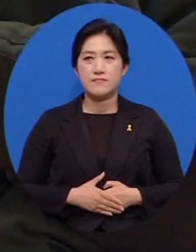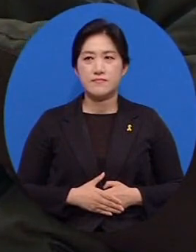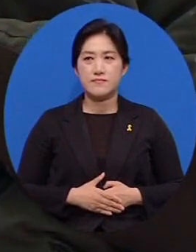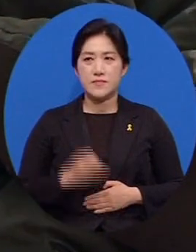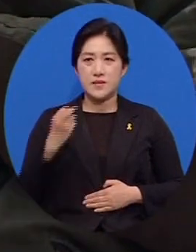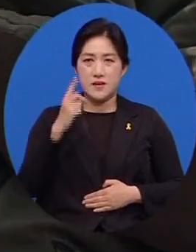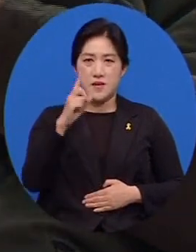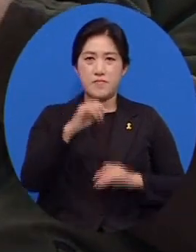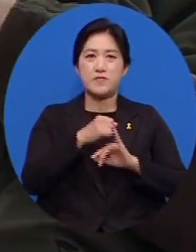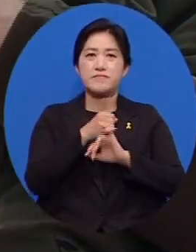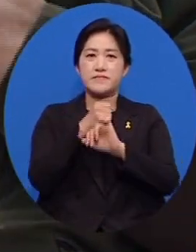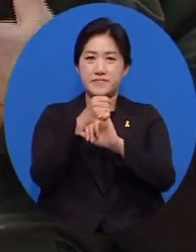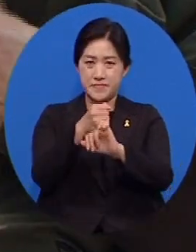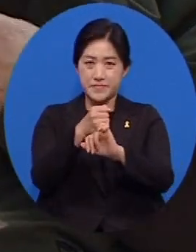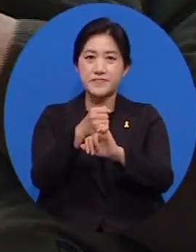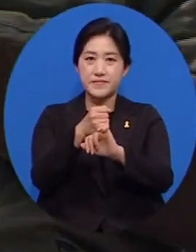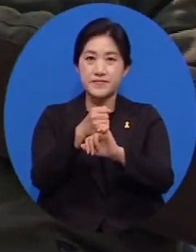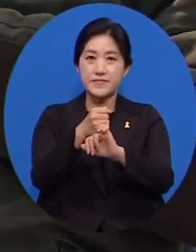다시 한번 약속드립니다.